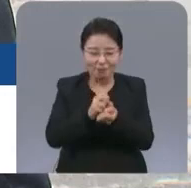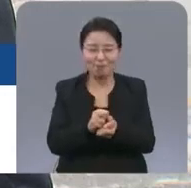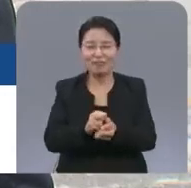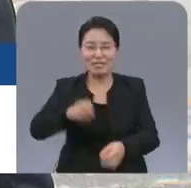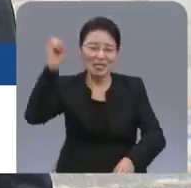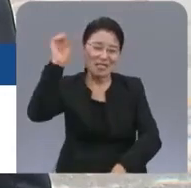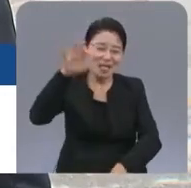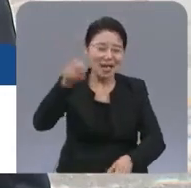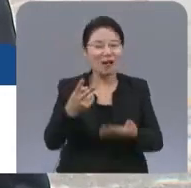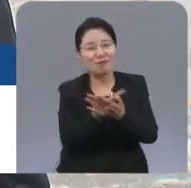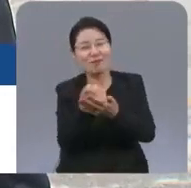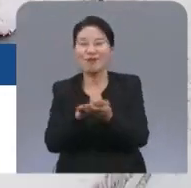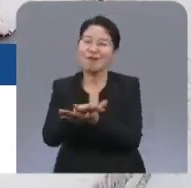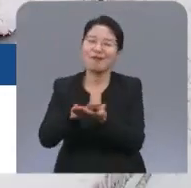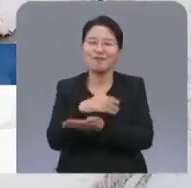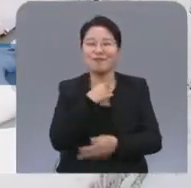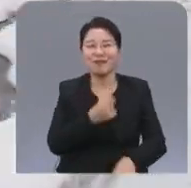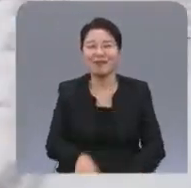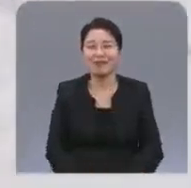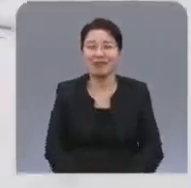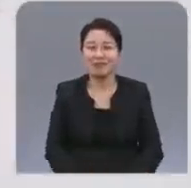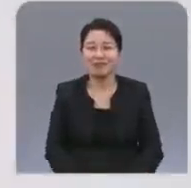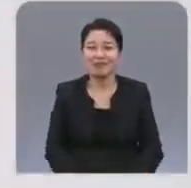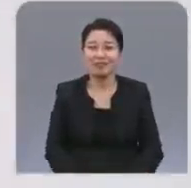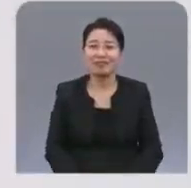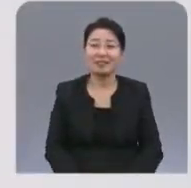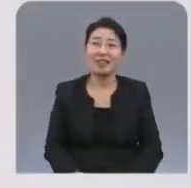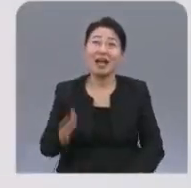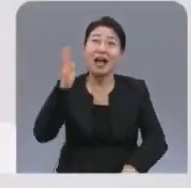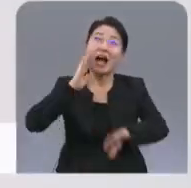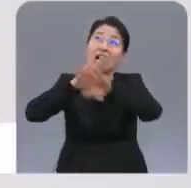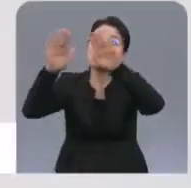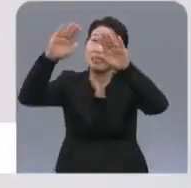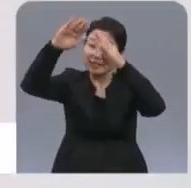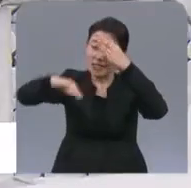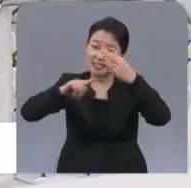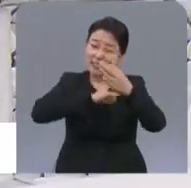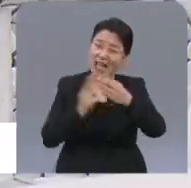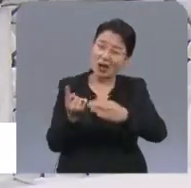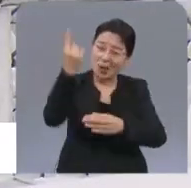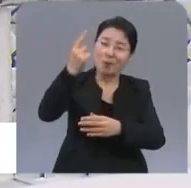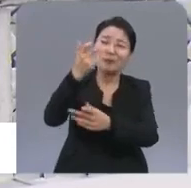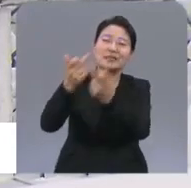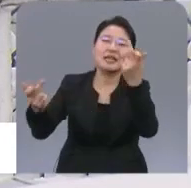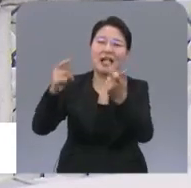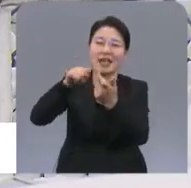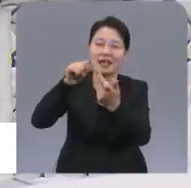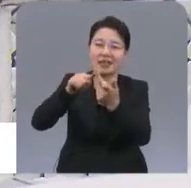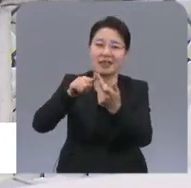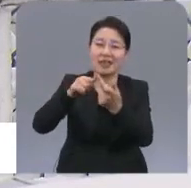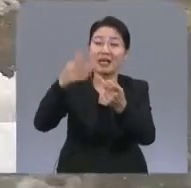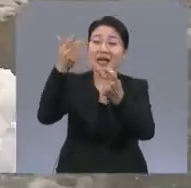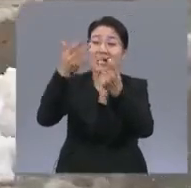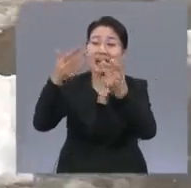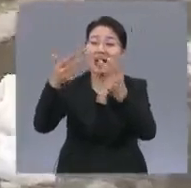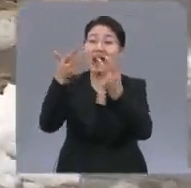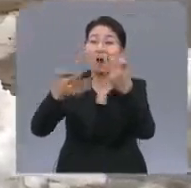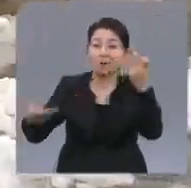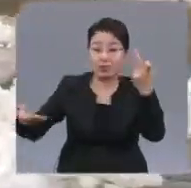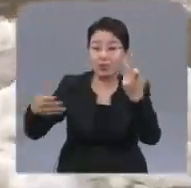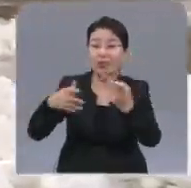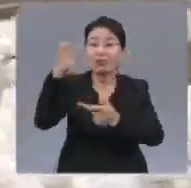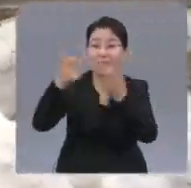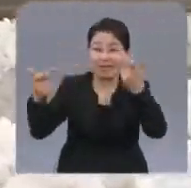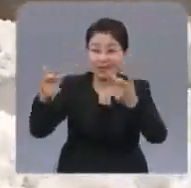quay trở về tuổi thơ muốn chơi các trò chơi thời thơ bé trong khi các du khách thích thú chiêm ngưỡng khung cạnh tuyết trắng người dân địa phương